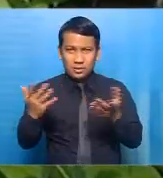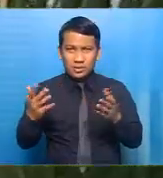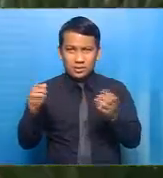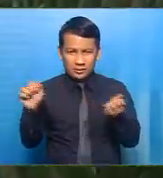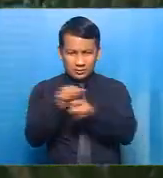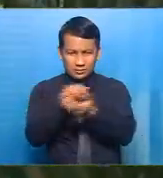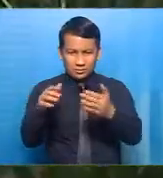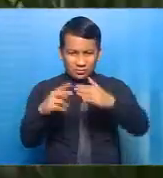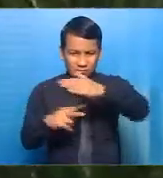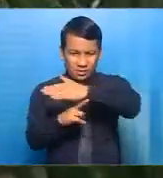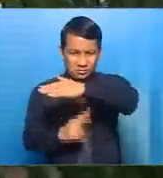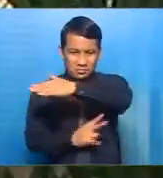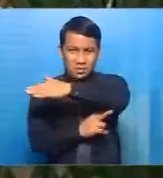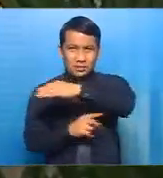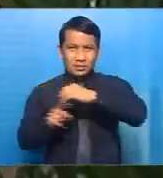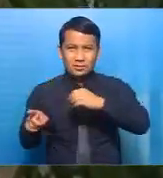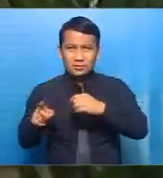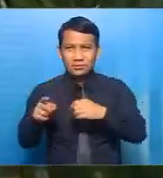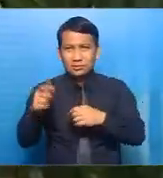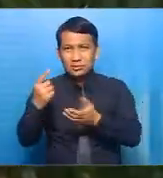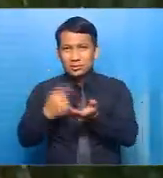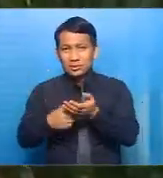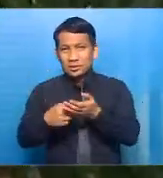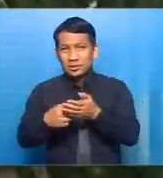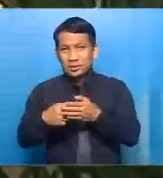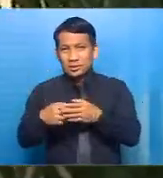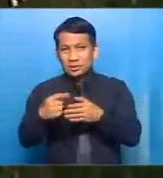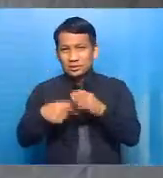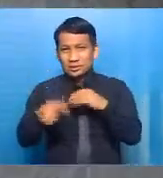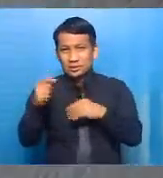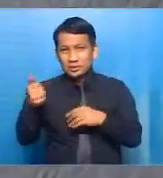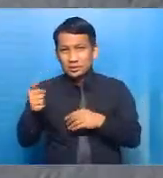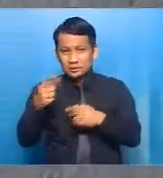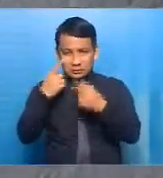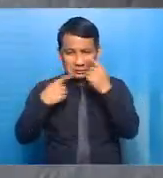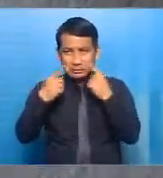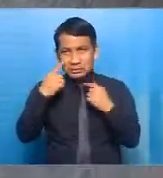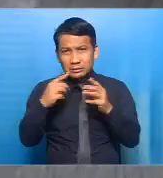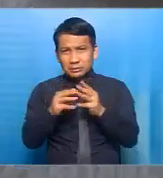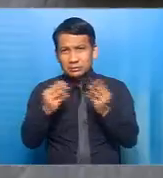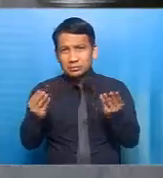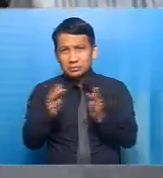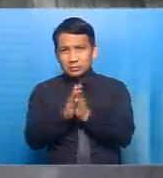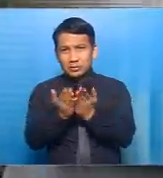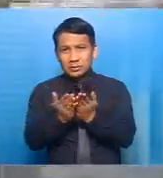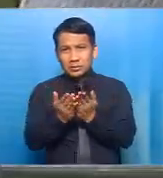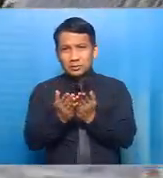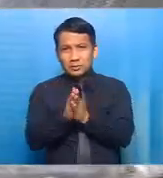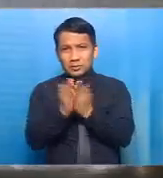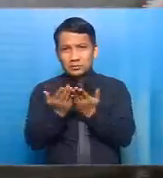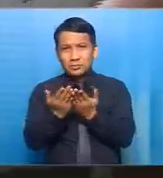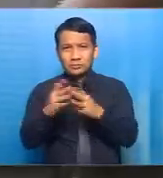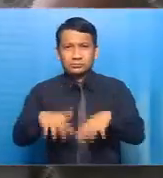tulay. Naiyak naman ang grade 10 student na si Angel J. Velasco dahil nabasa ang kanyang mga modules at libro.